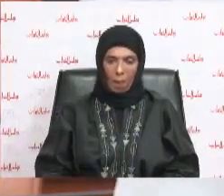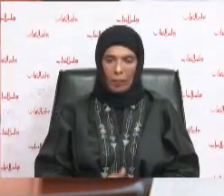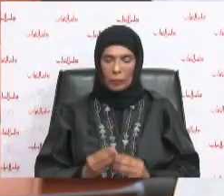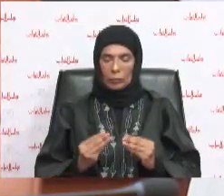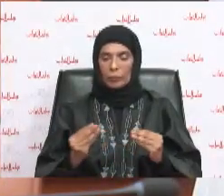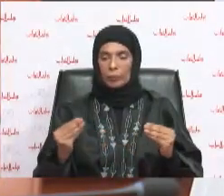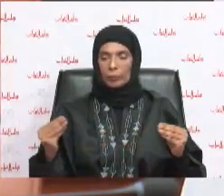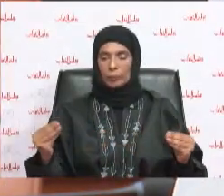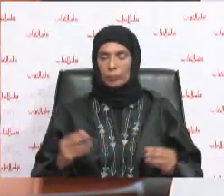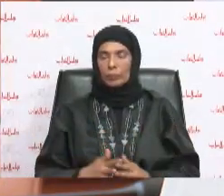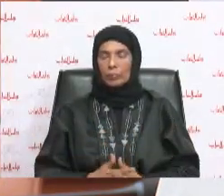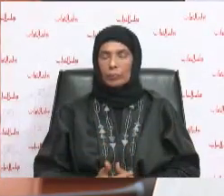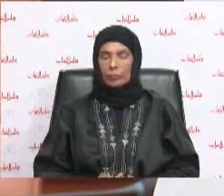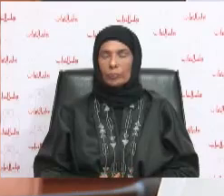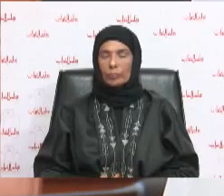من